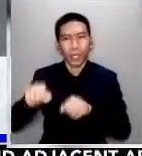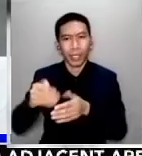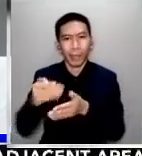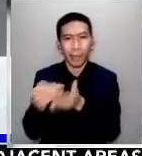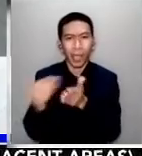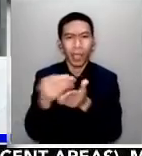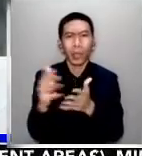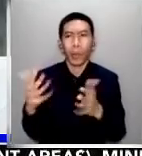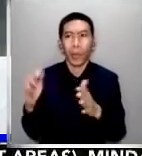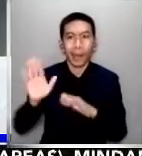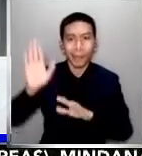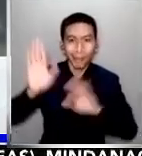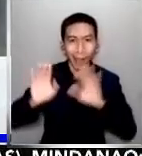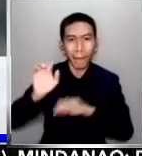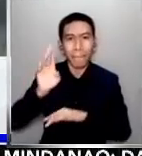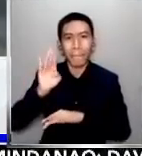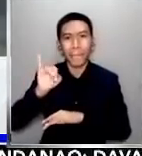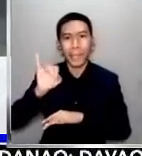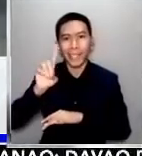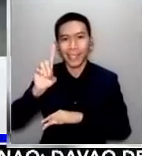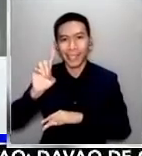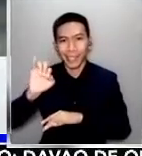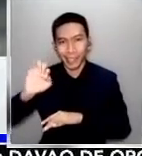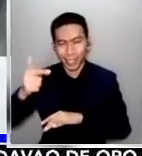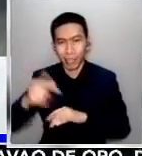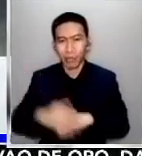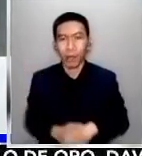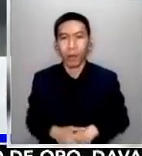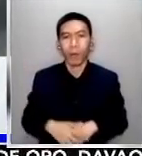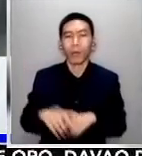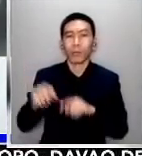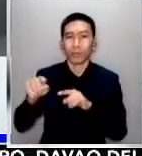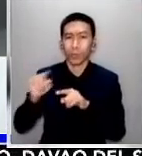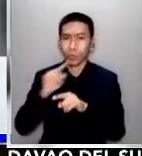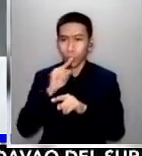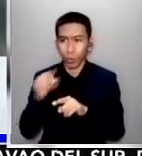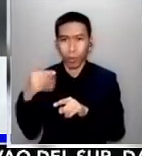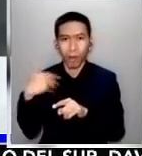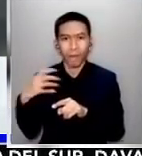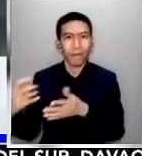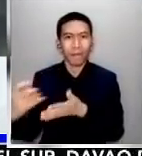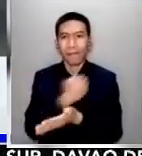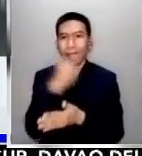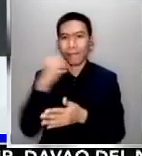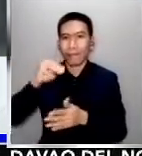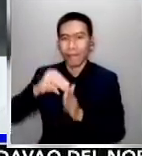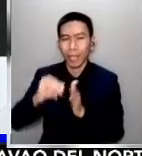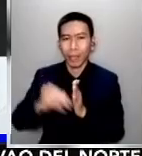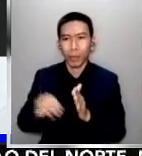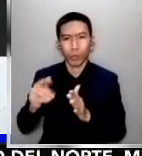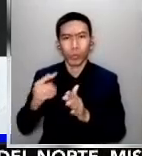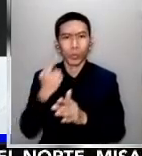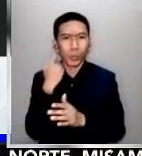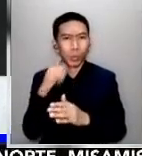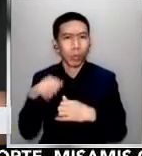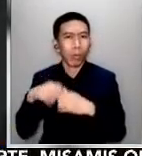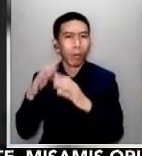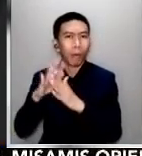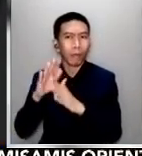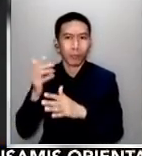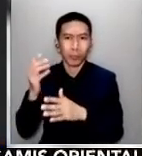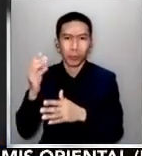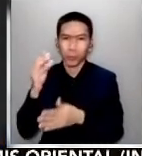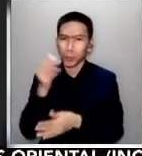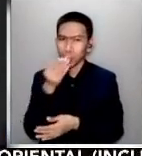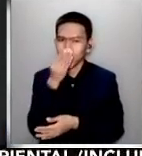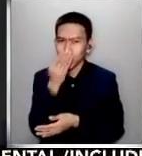kontrata ang nakuha ng Pharmally kahit na kabubuo lang ng kumpanya at mahigit 600,000 pesos lang ang kapital. Maaring maliit ang